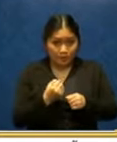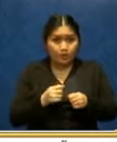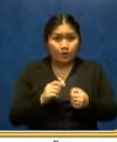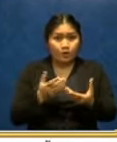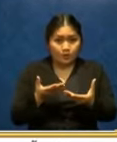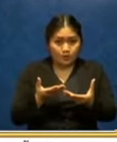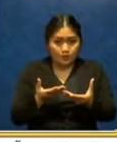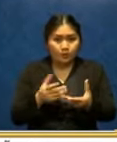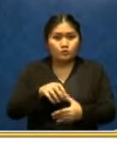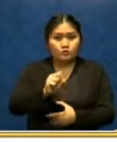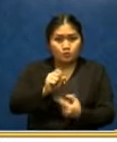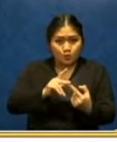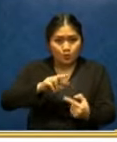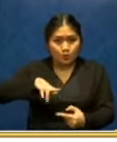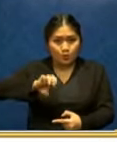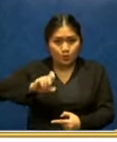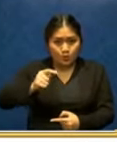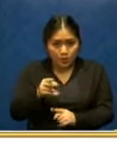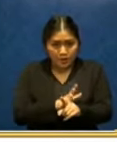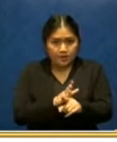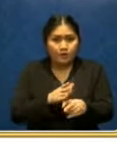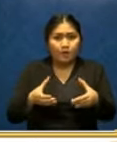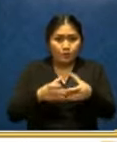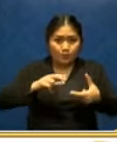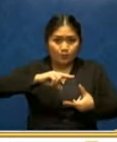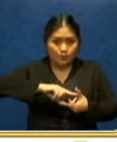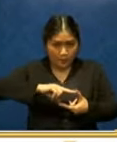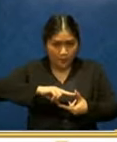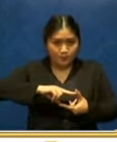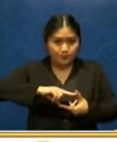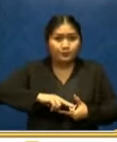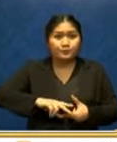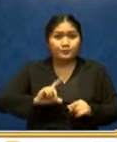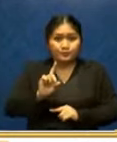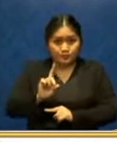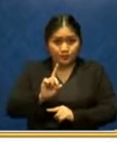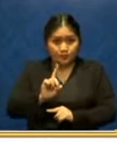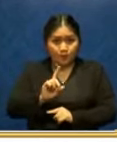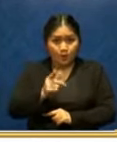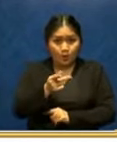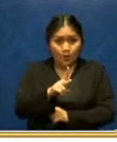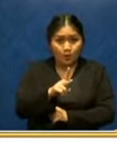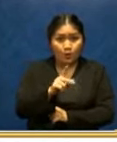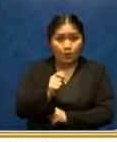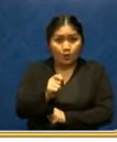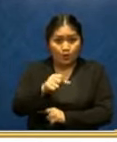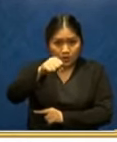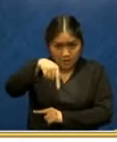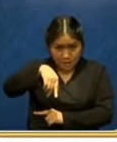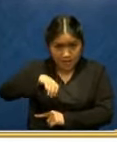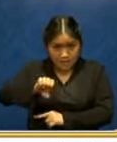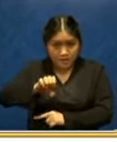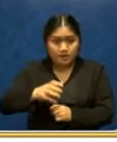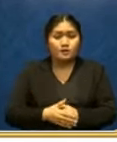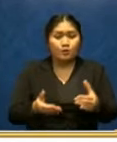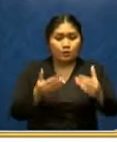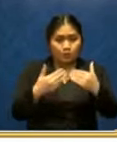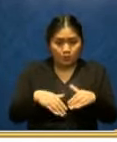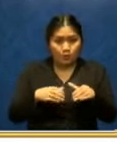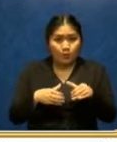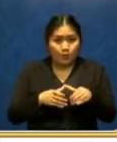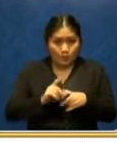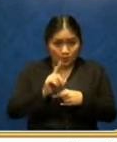สุรินทร์ปาลาเล่สัดส่วนพรรคพลังประชารัฐจำนวน1ท่านครับนายคอซีมามุสัดส่วนพรรครวมไทยสร้างชาติจ